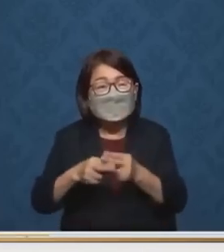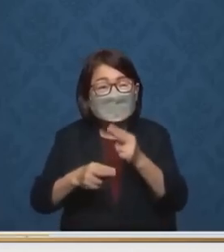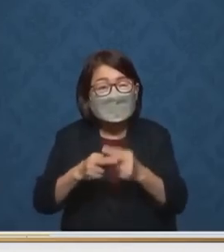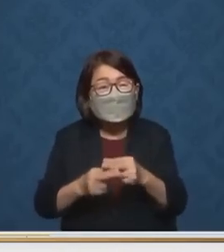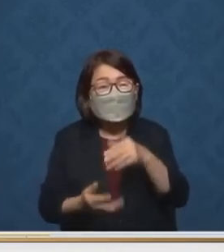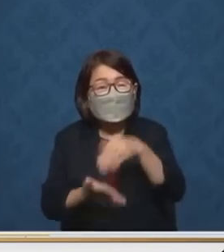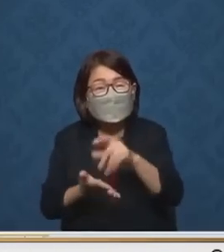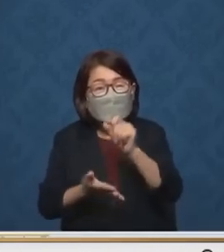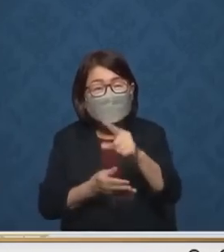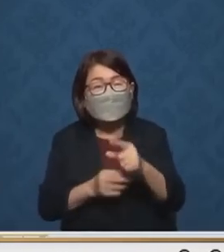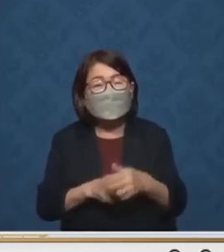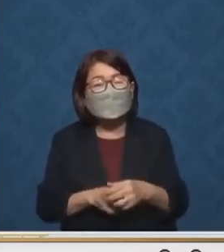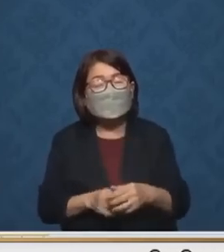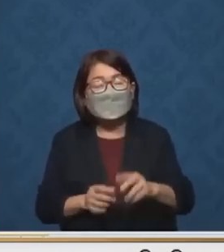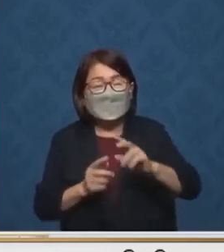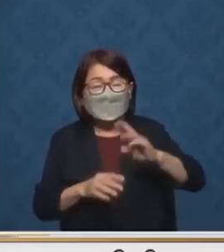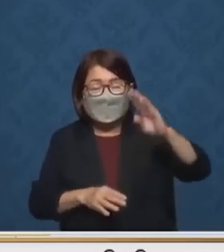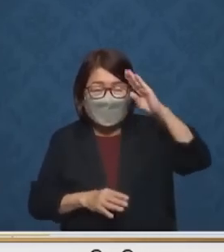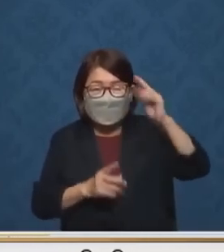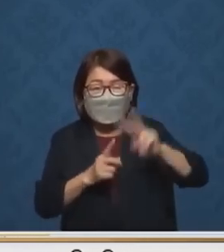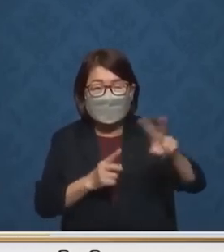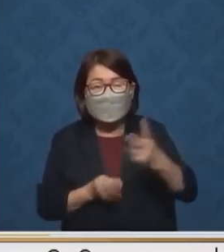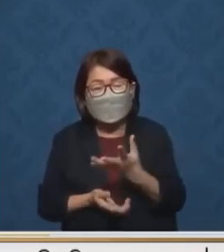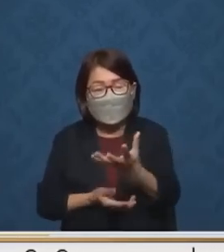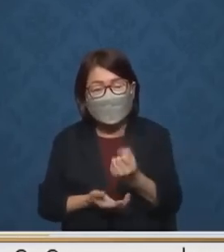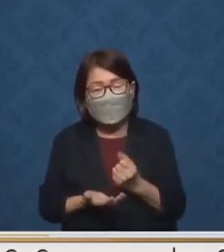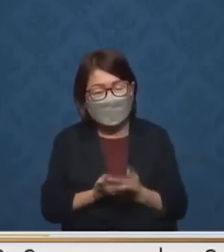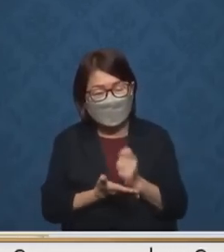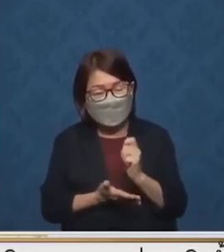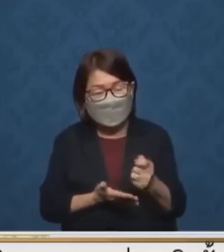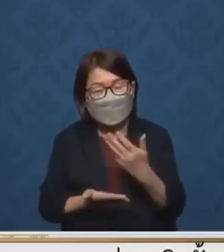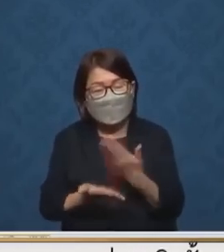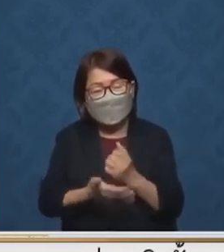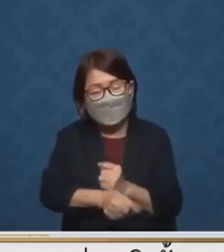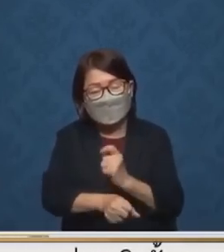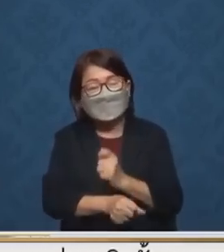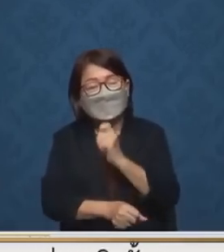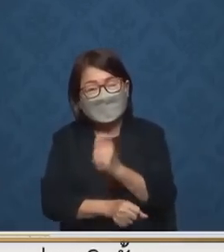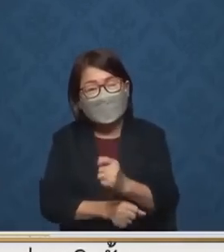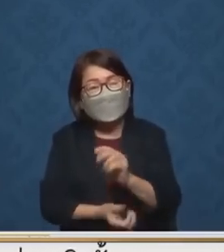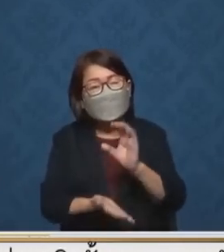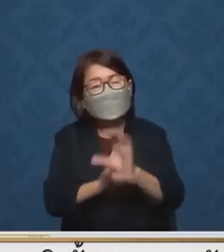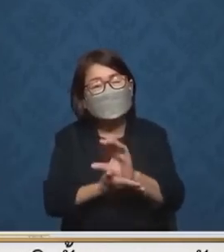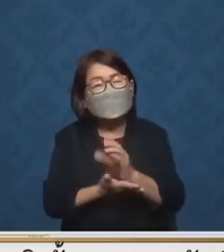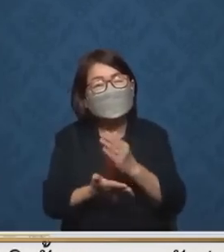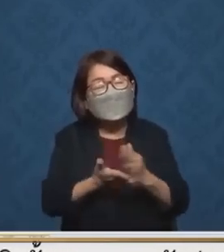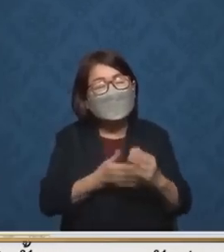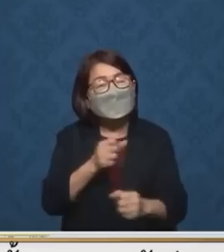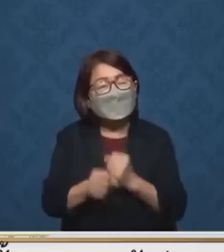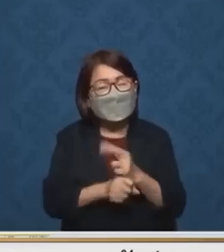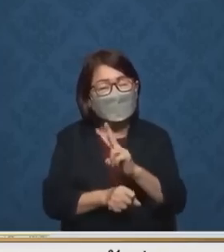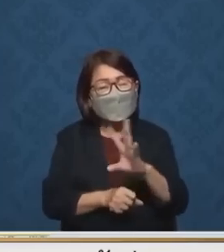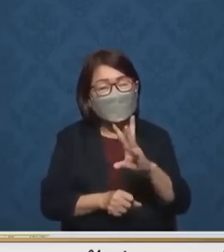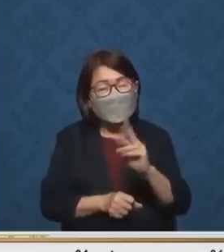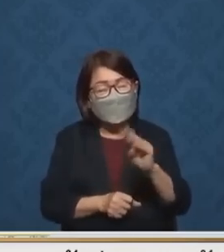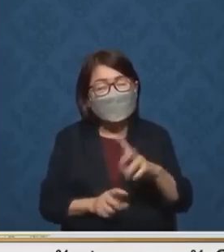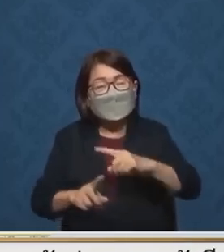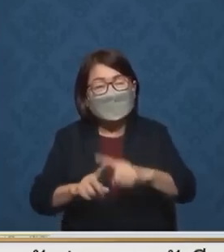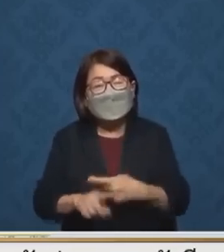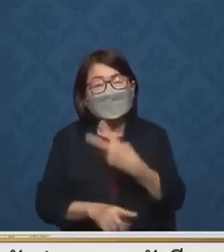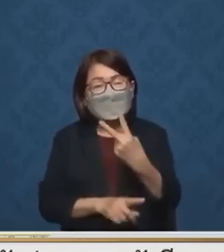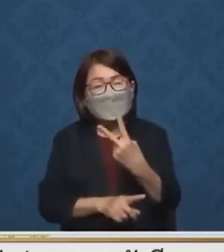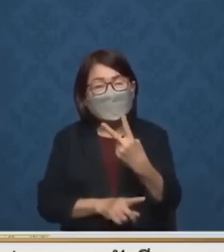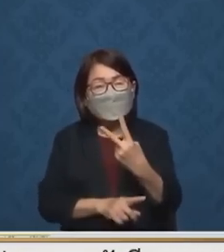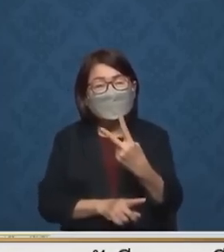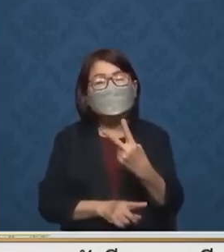พาก 2รับจ่ายเบี้ยเรี๊งงบประมาณประจำปี 2564 ประจำเดือนกรุมพาพัน